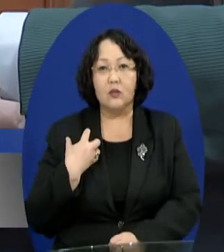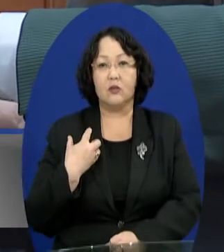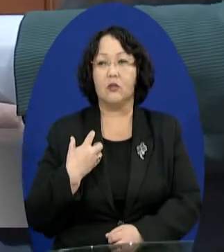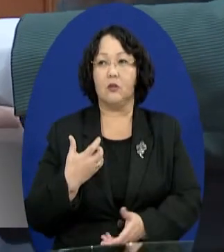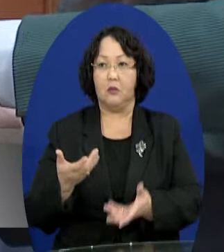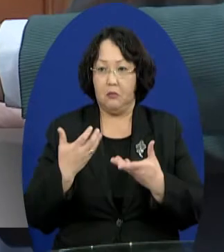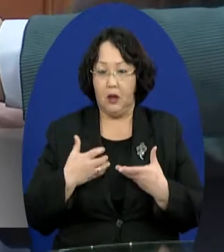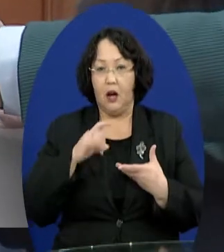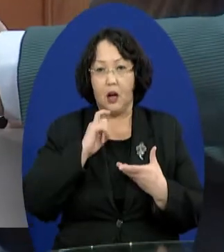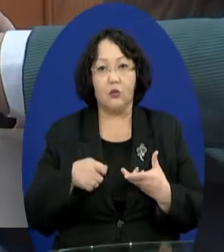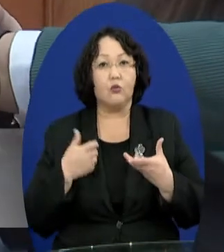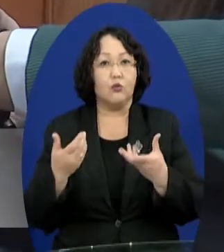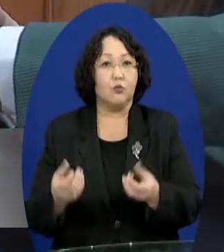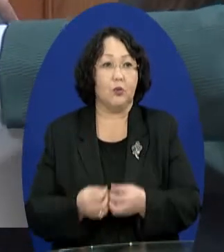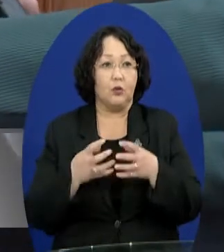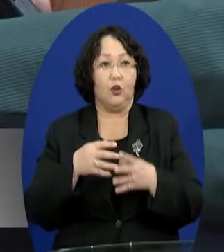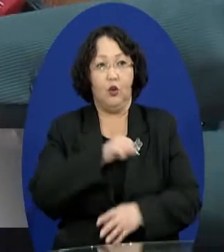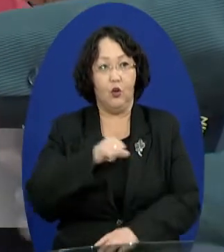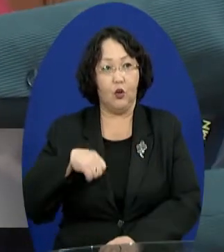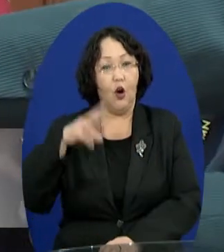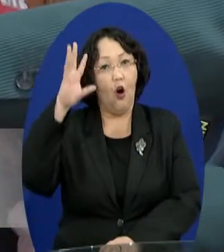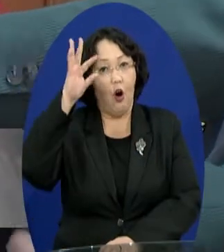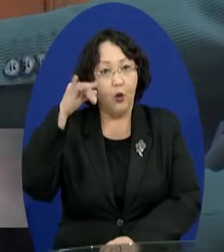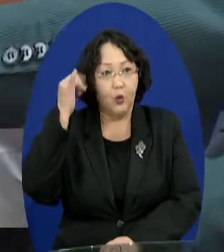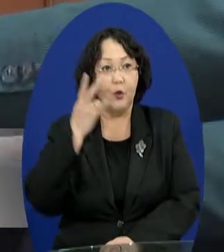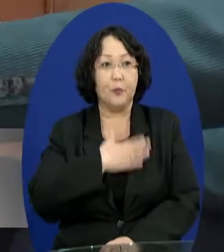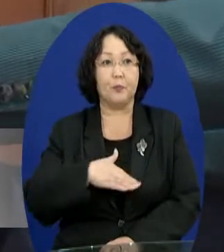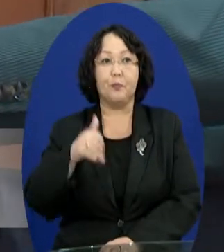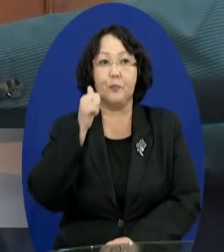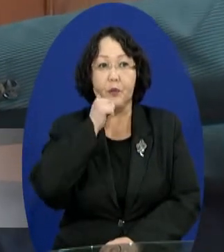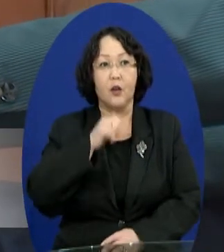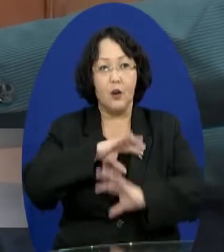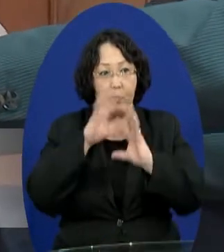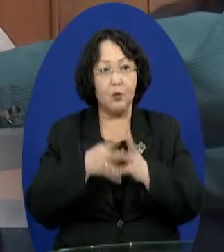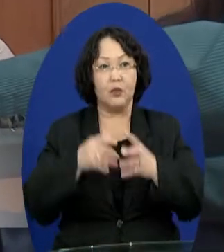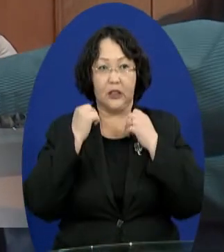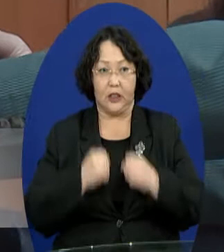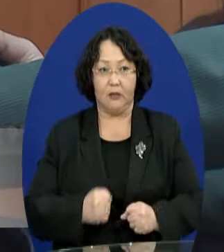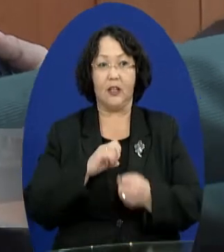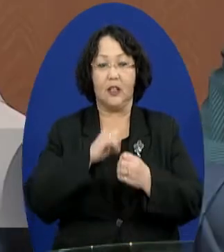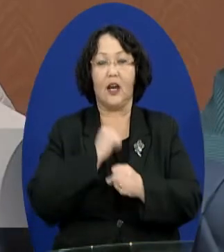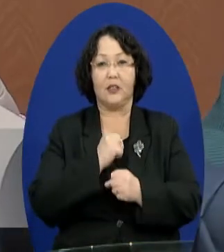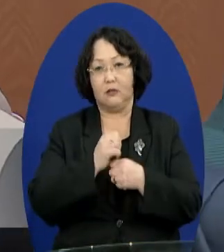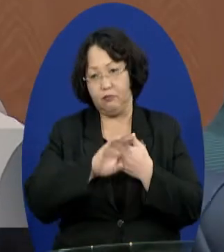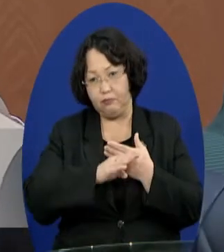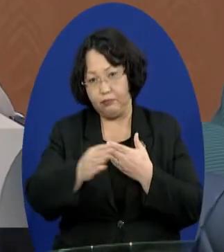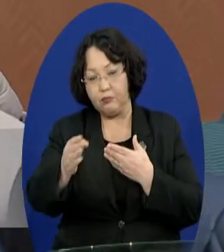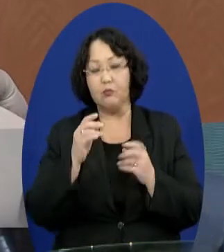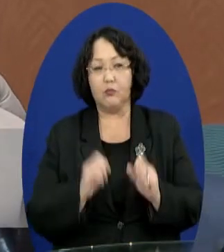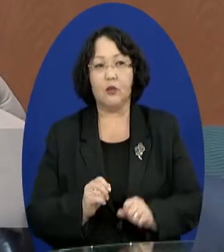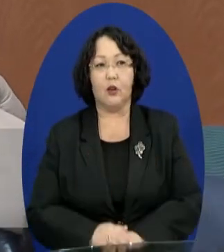тулд өөрийнхөө оюуны биеийн бүхэл чадварыг дайчилна ажиллах болно. Миний